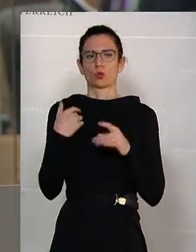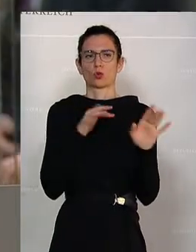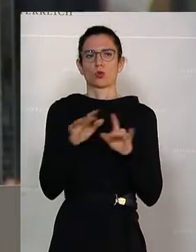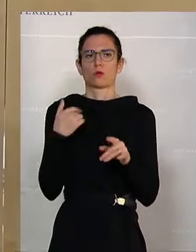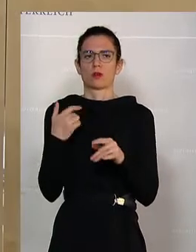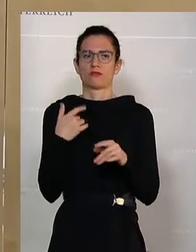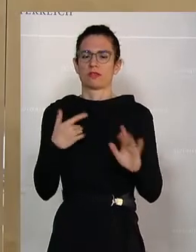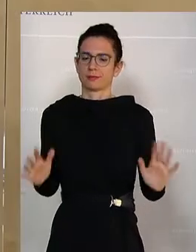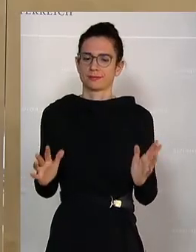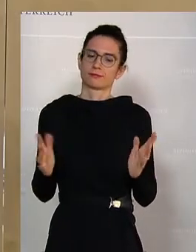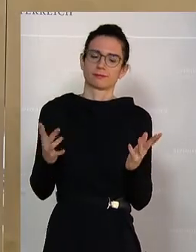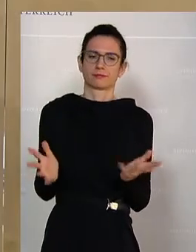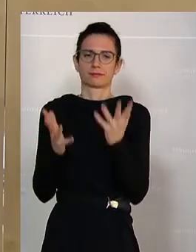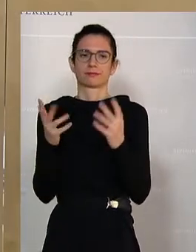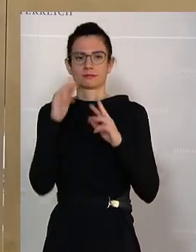Vielen Dank.